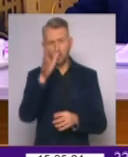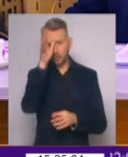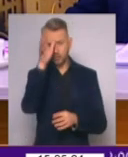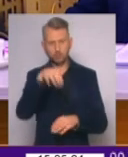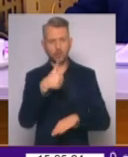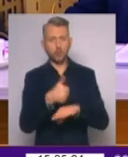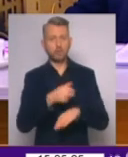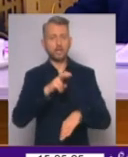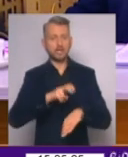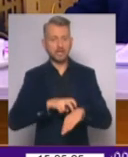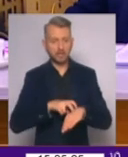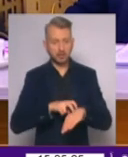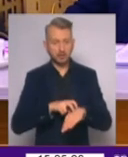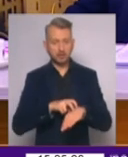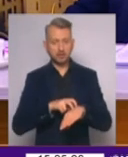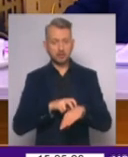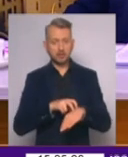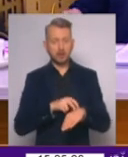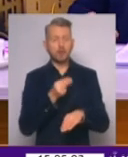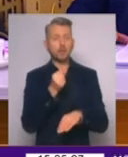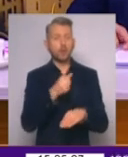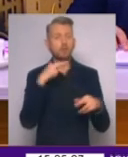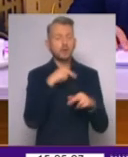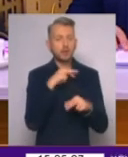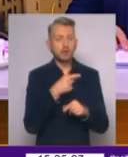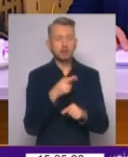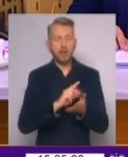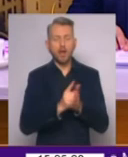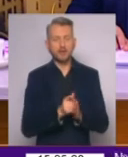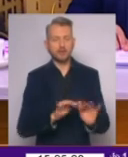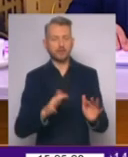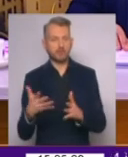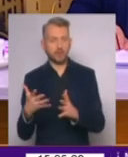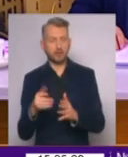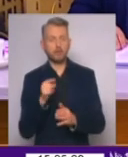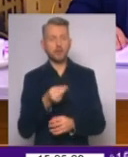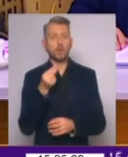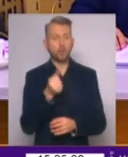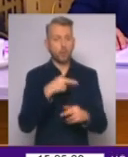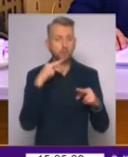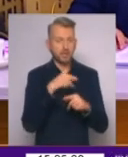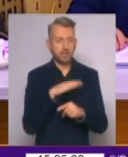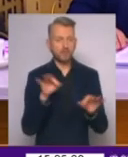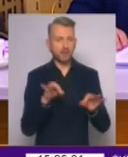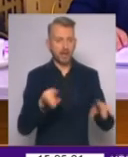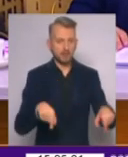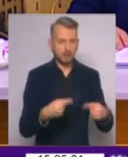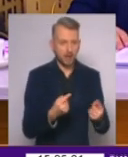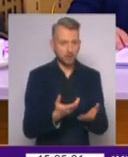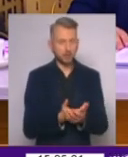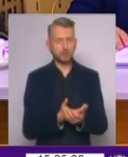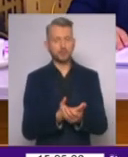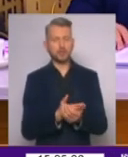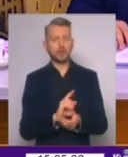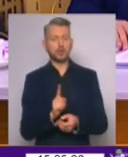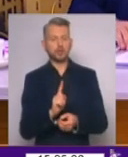куди в основному, які ліки закупить, правильно, для екстрених випадків. Тобто, він купить ліки в реанімацію. В реанімацію, звичайно, да,